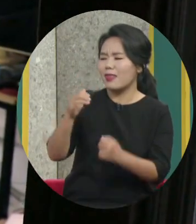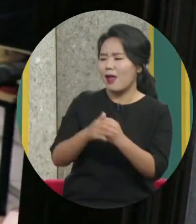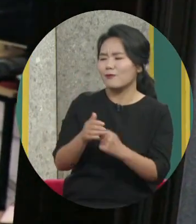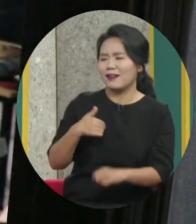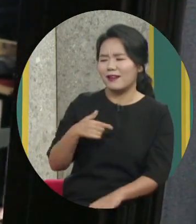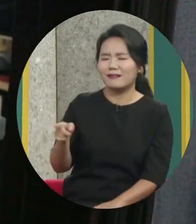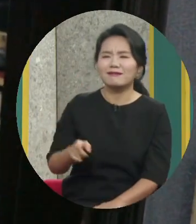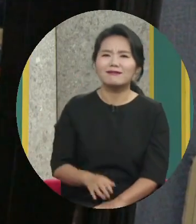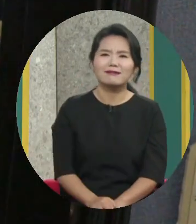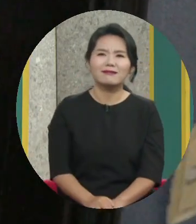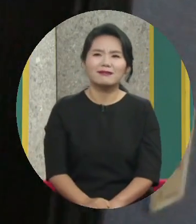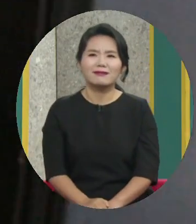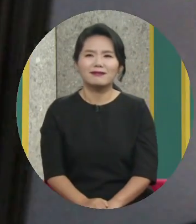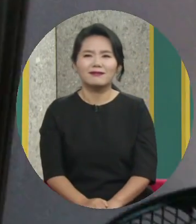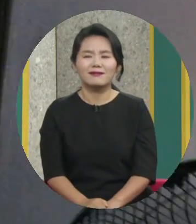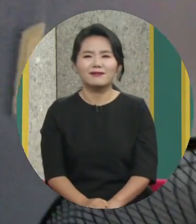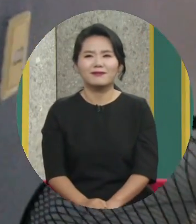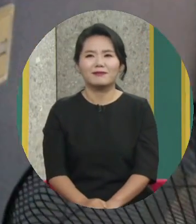거니까.